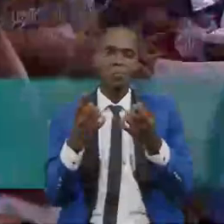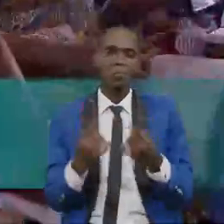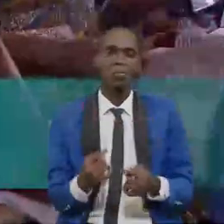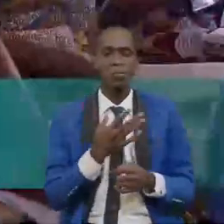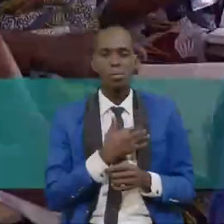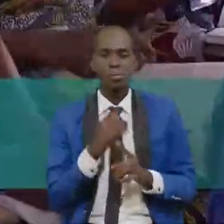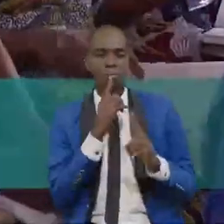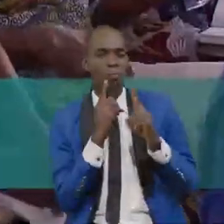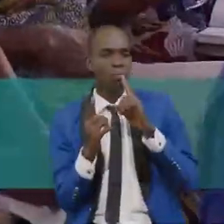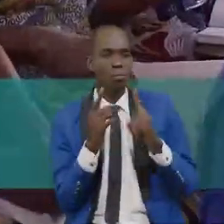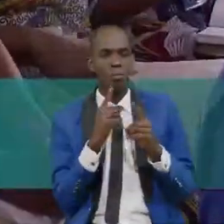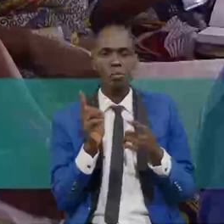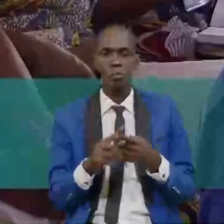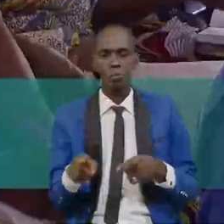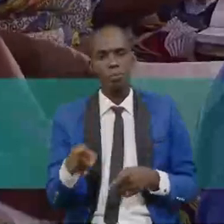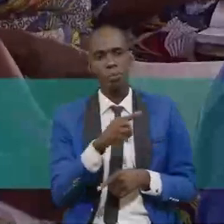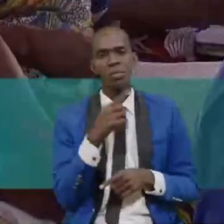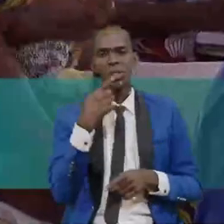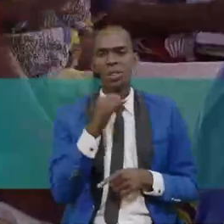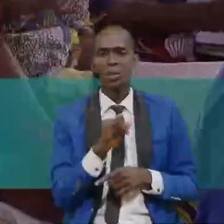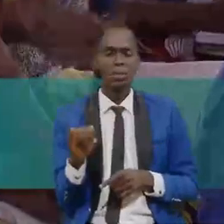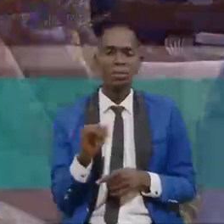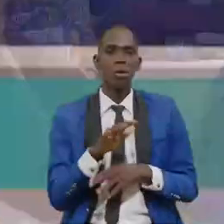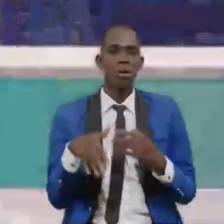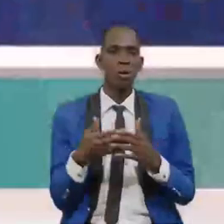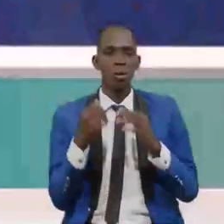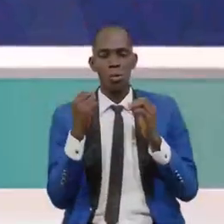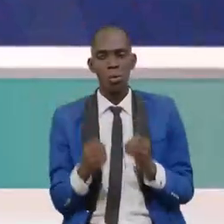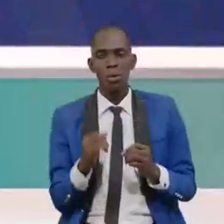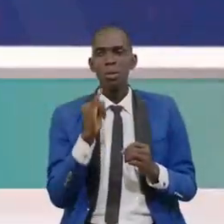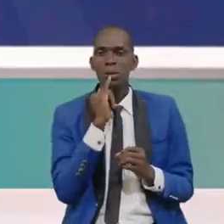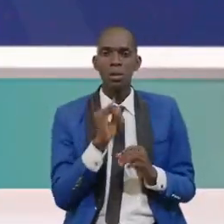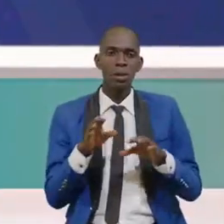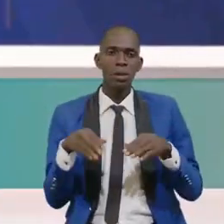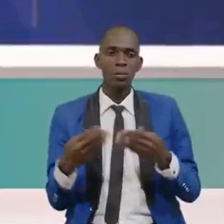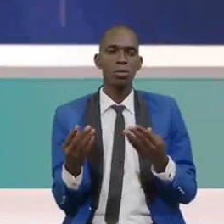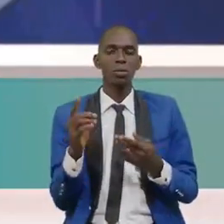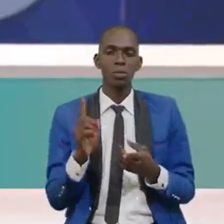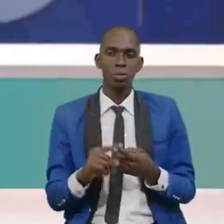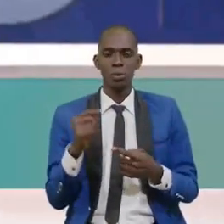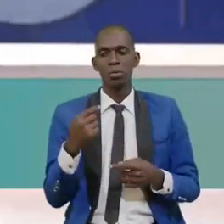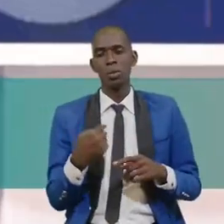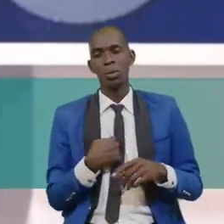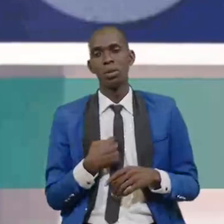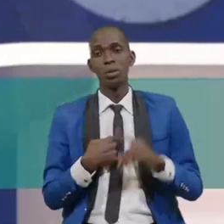Jésus s'étant approché, le parla ainsi. Tout pouvoir m'a été donné